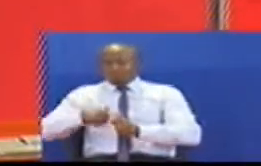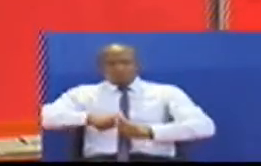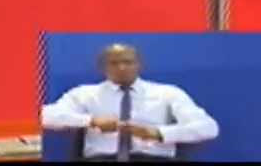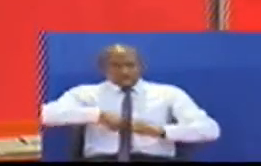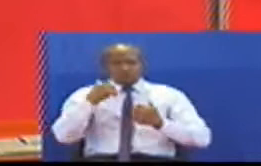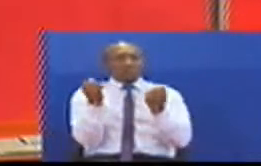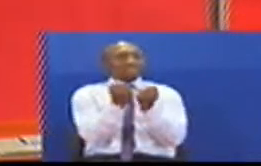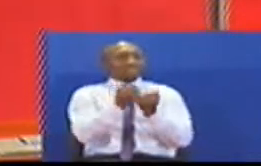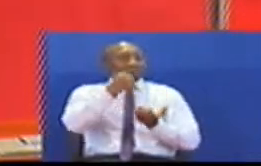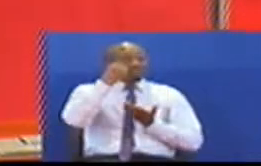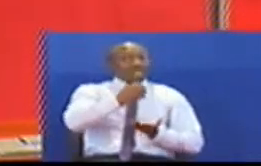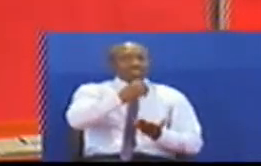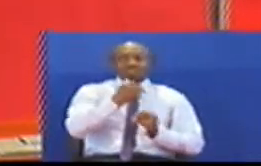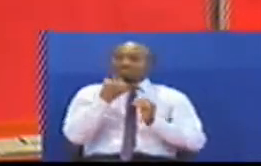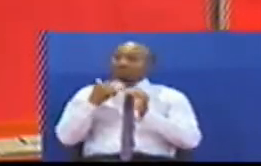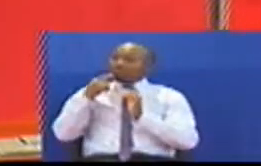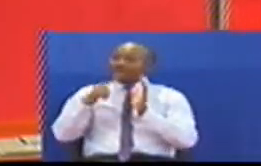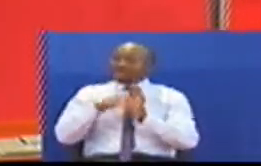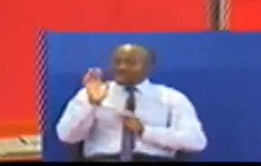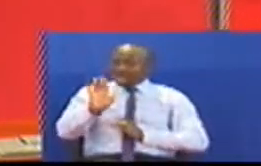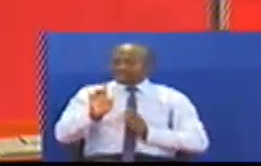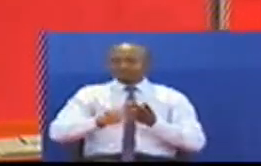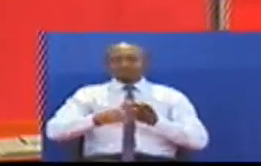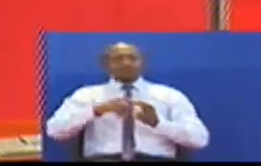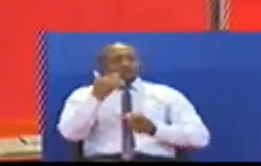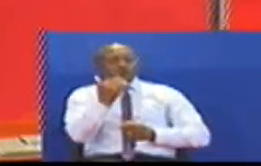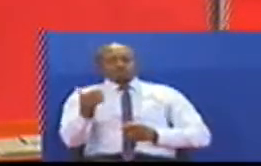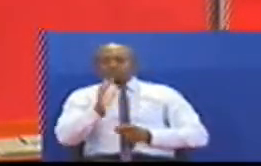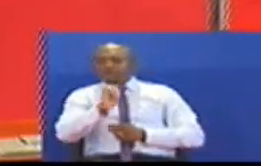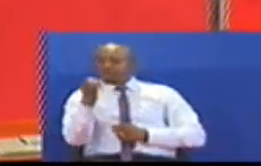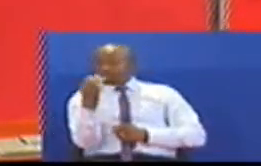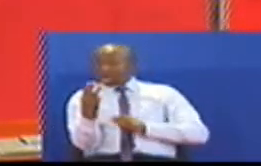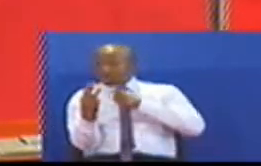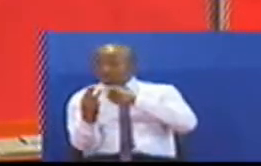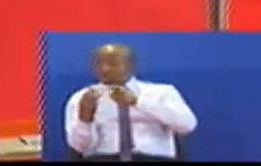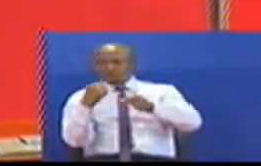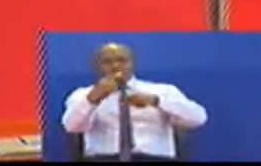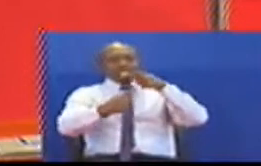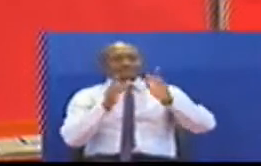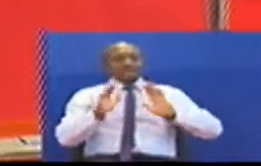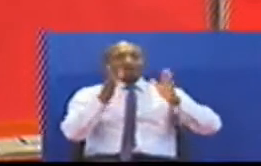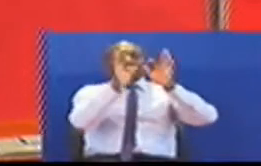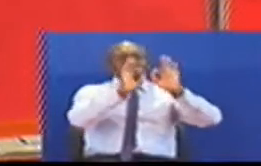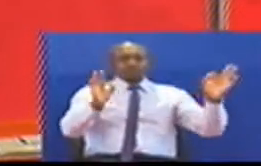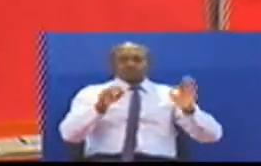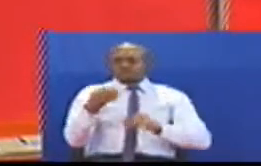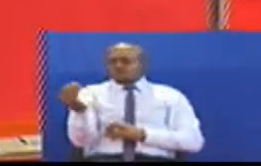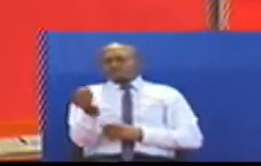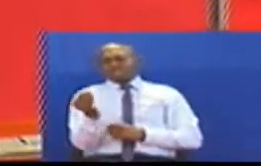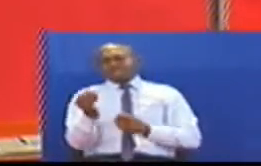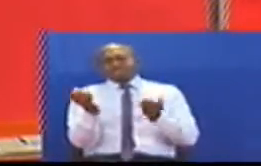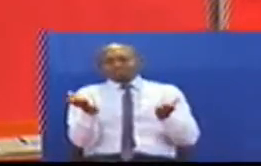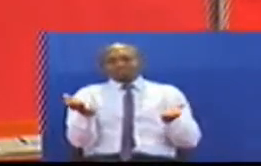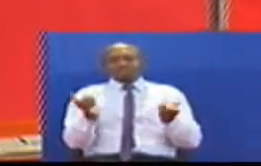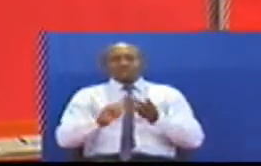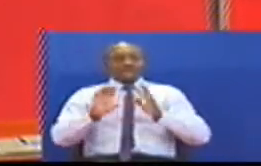wenyewe, matokeo yake ni kwamba si chini ya watoto 3,000 wataendelea na maisha yao vizuri. Wako wachache ambao